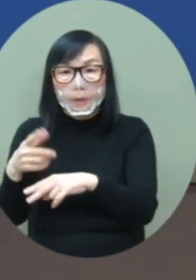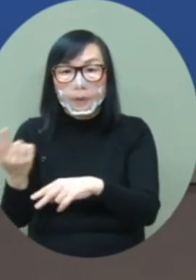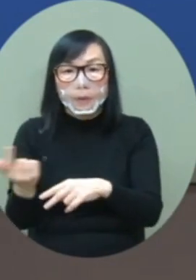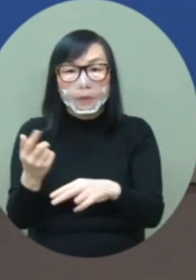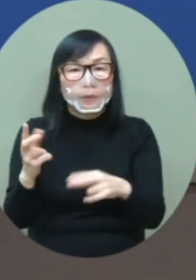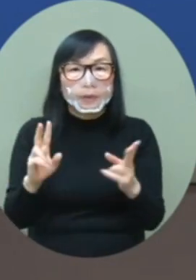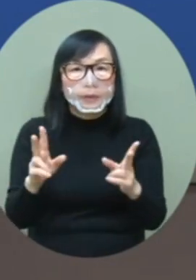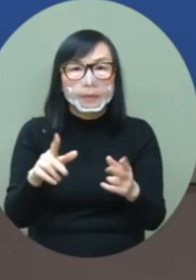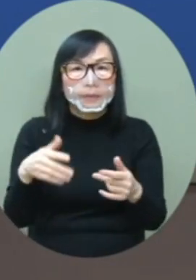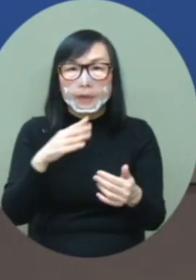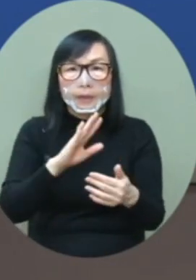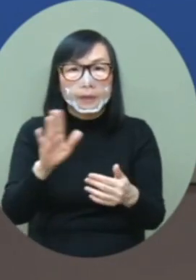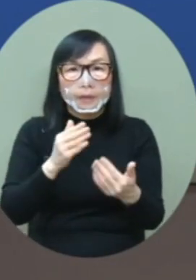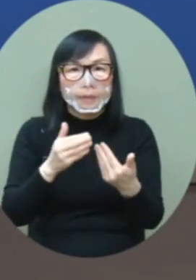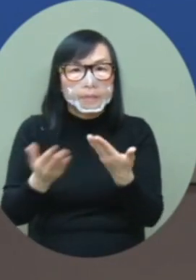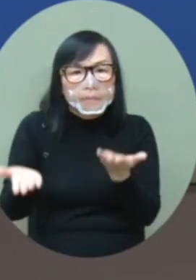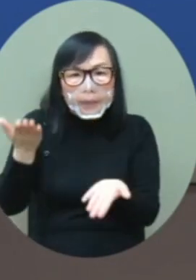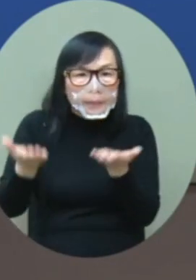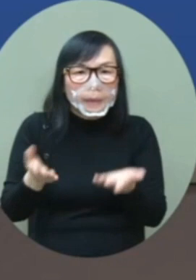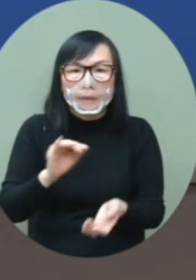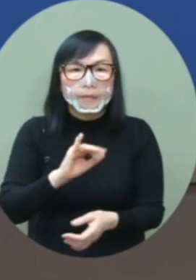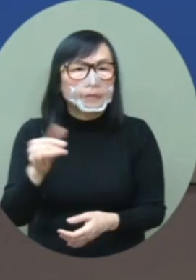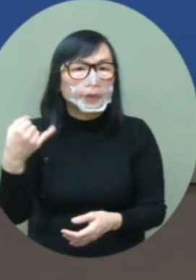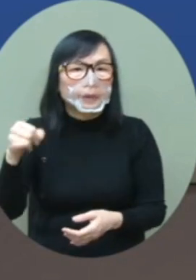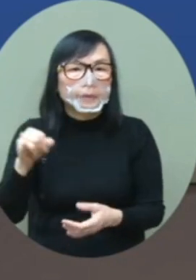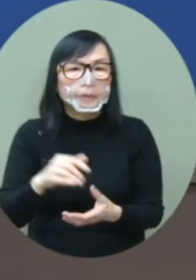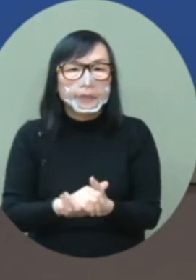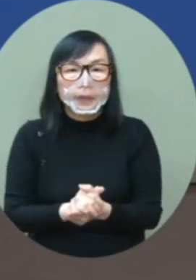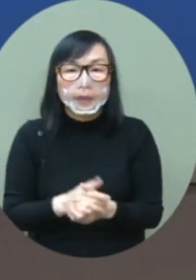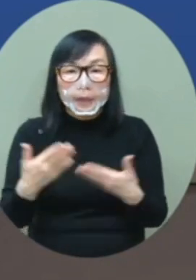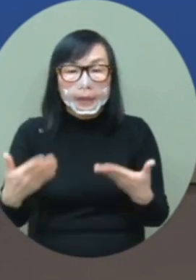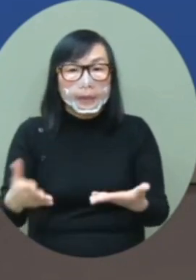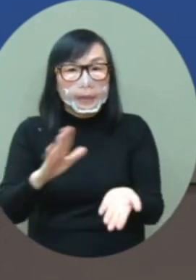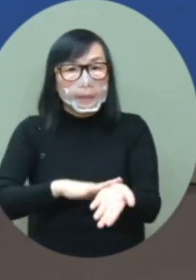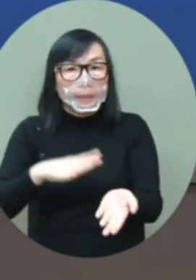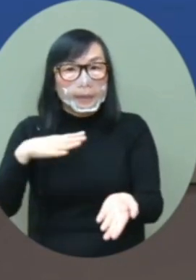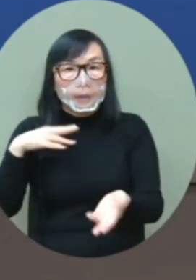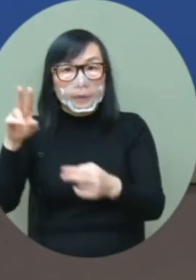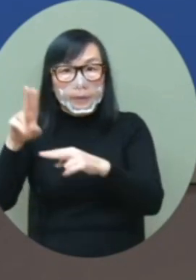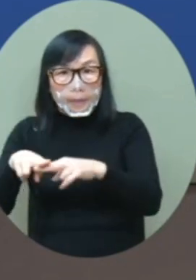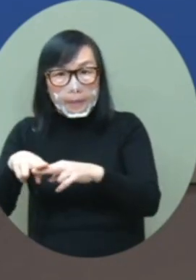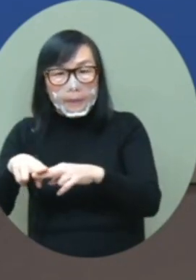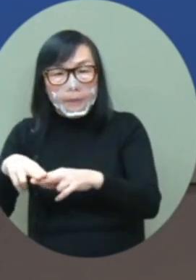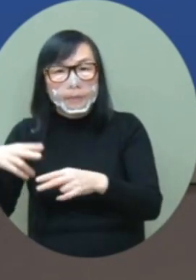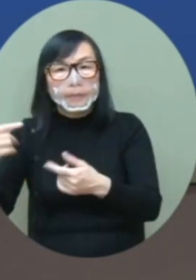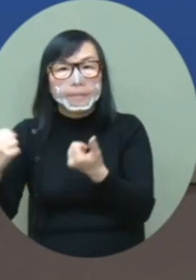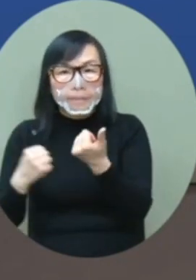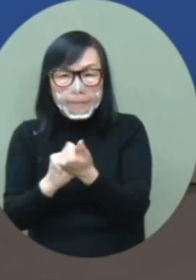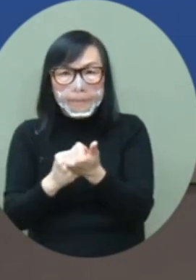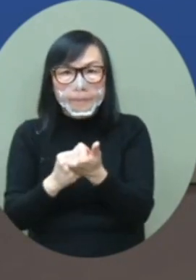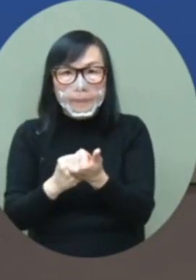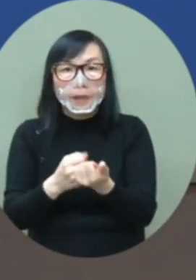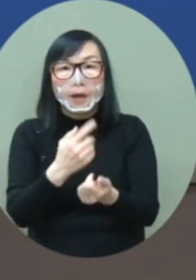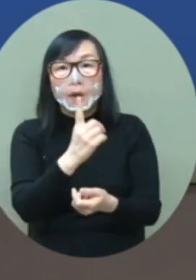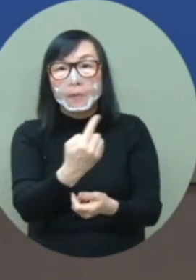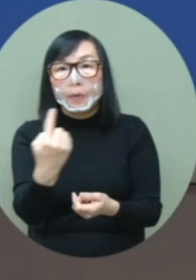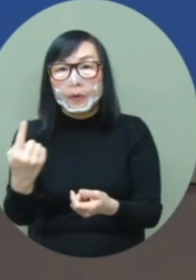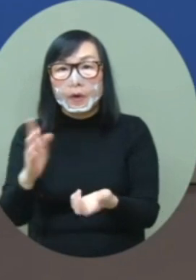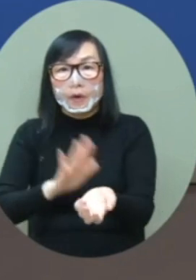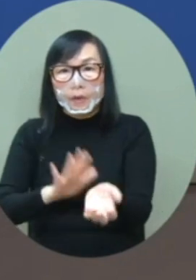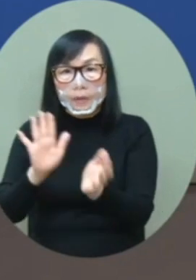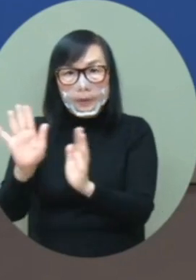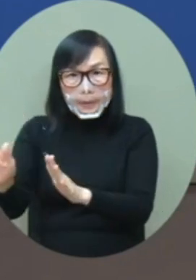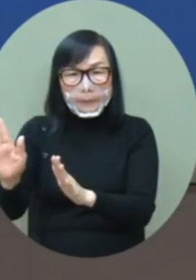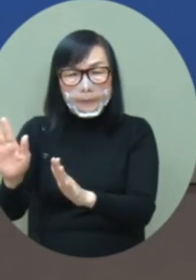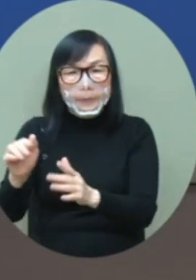都不能夠直接相比。但在今次的疫情，因為有中央大力支持，我們在每一個抗疫的